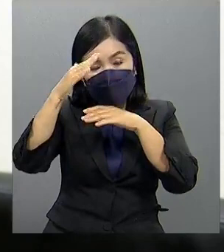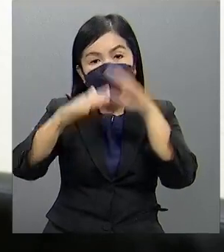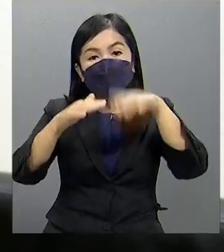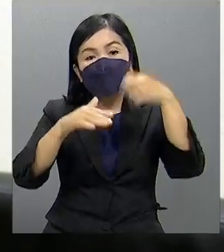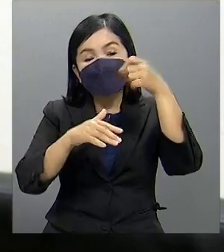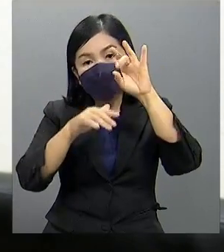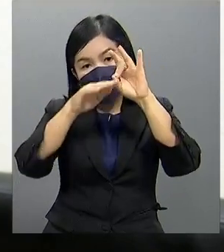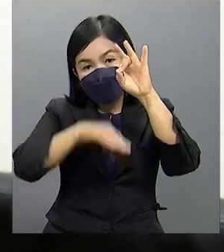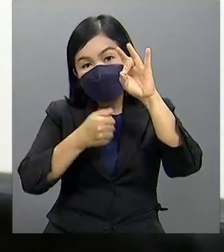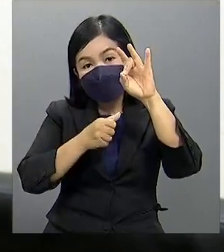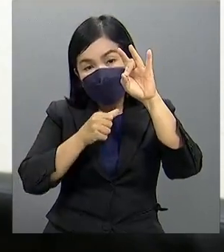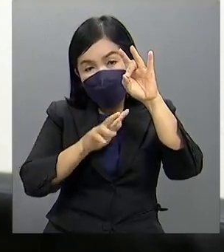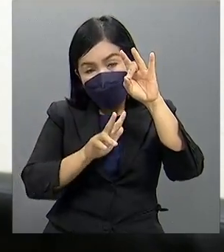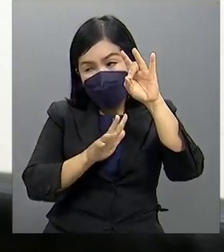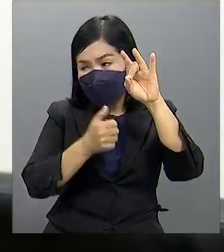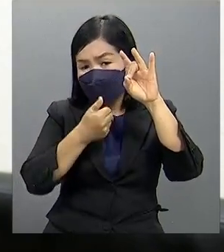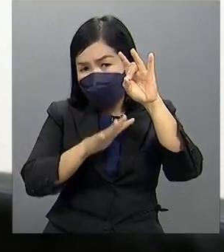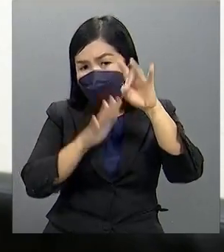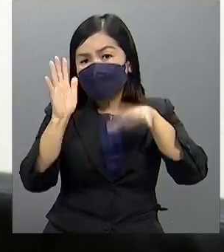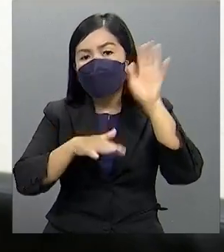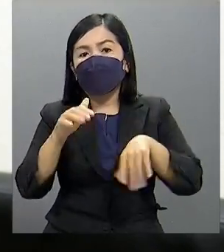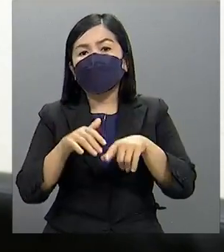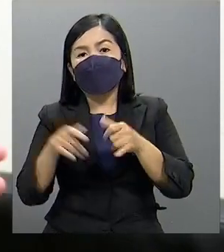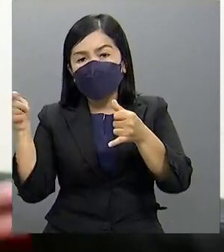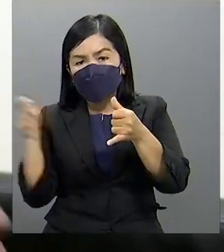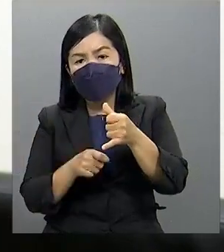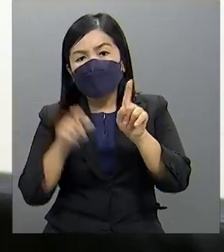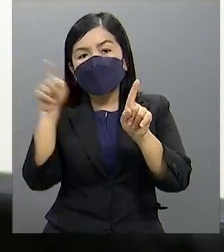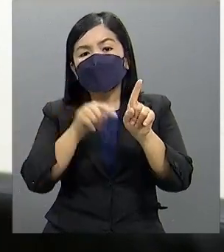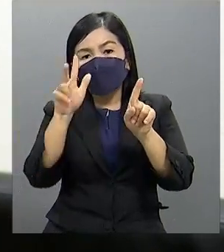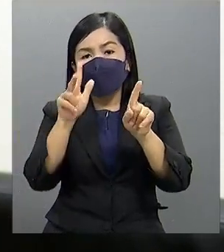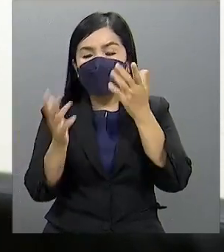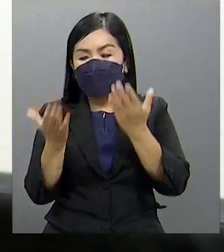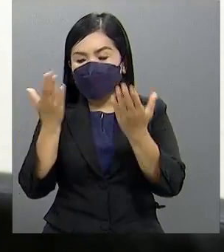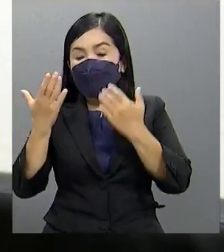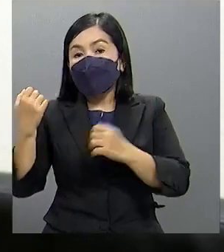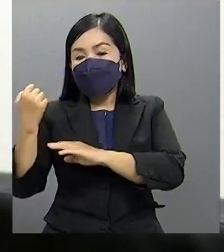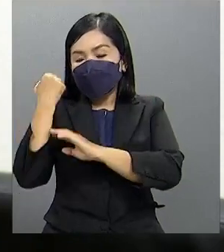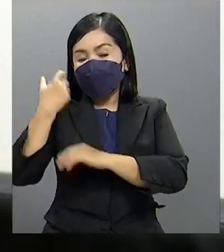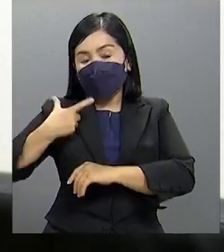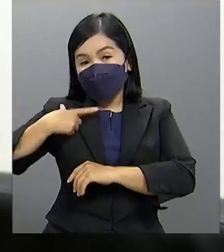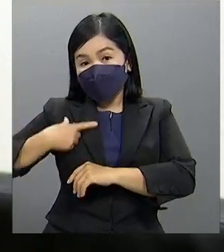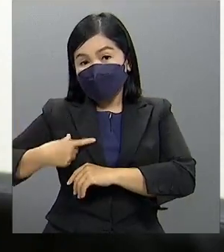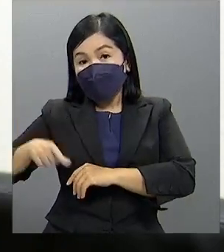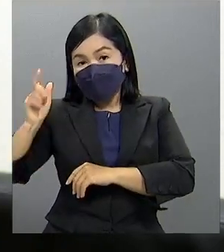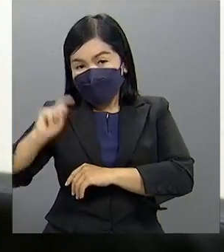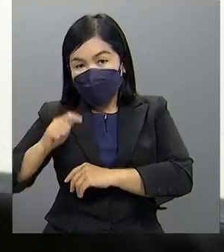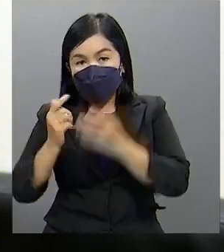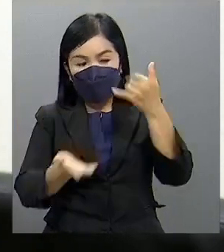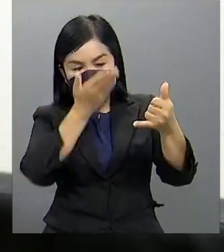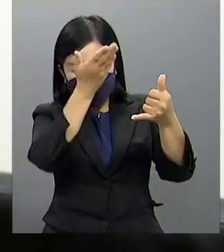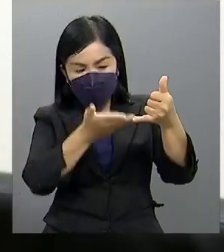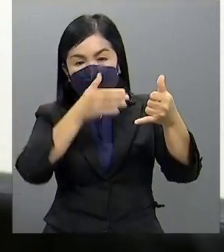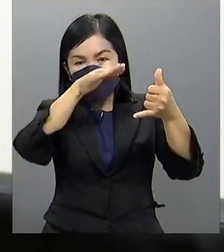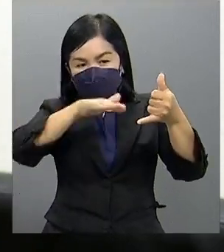ครับตรงนี้เนี่ยขึ้นอยู่กับดุลพินิจของศาลแล้วก็ขึ้นอยู่กับพฤติกรรมของเด็กนะครับแต่เด็กเหล่านี้เนี่ยนะครับก็ถือว่ามีความ